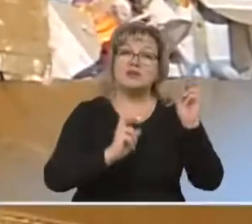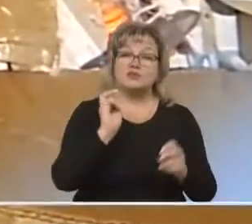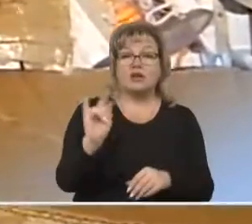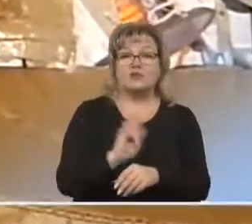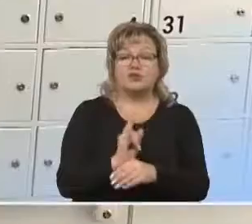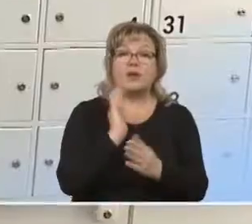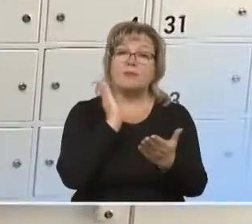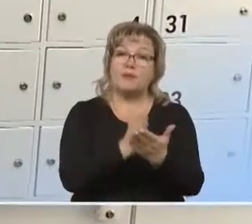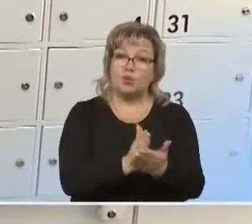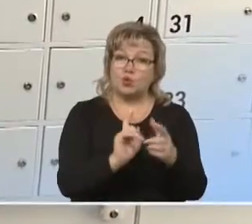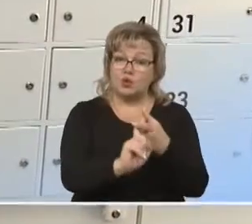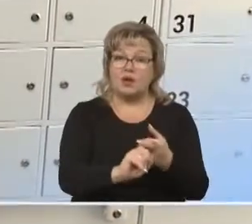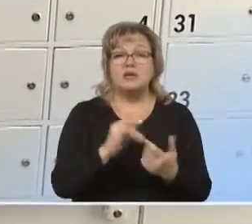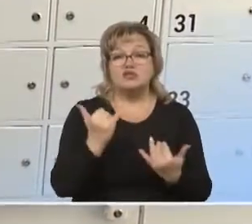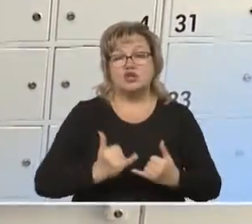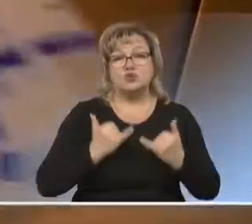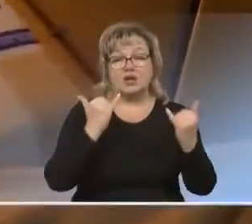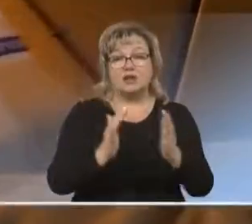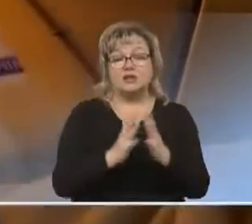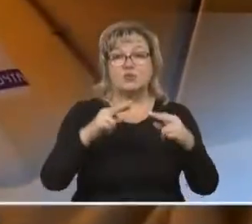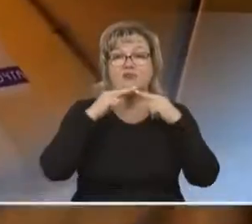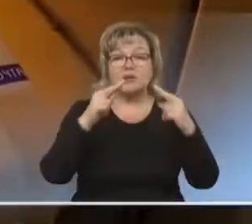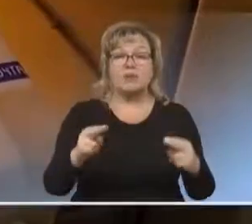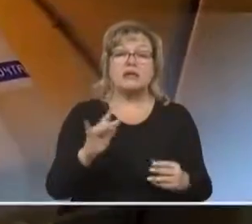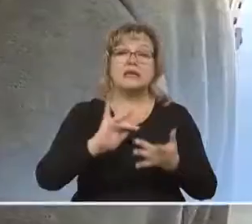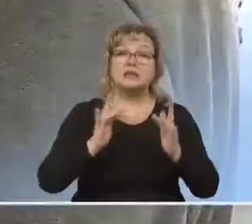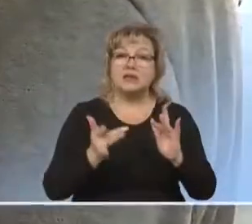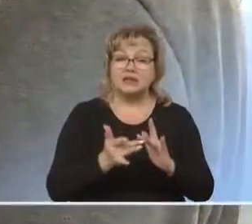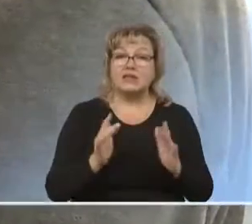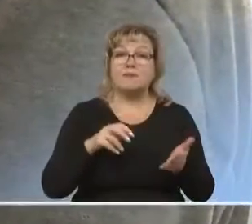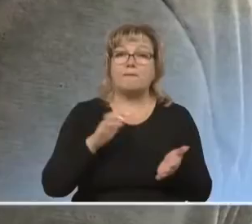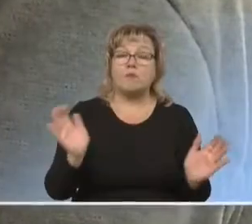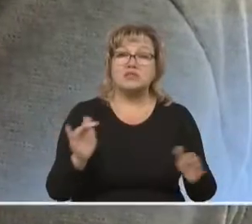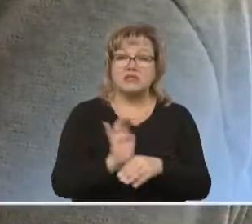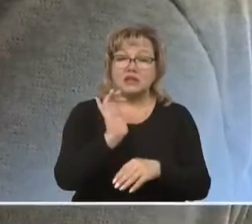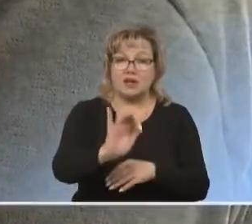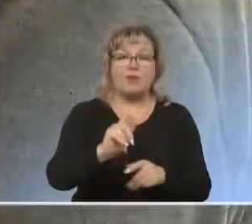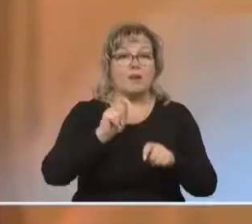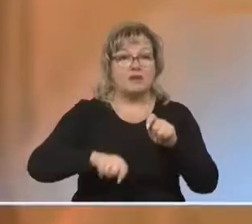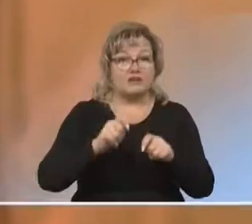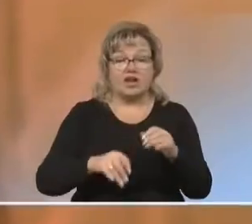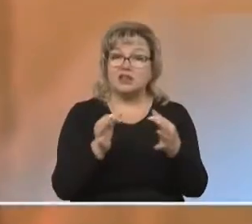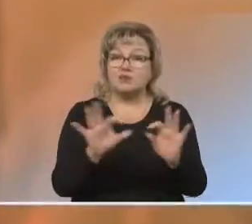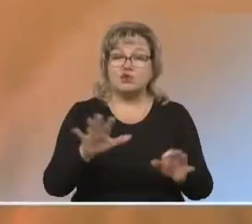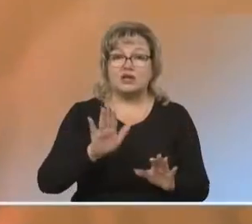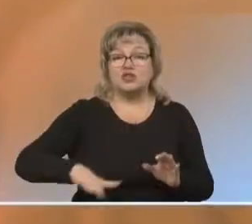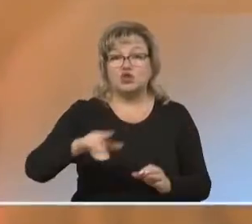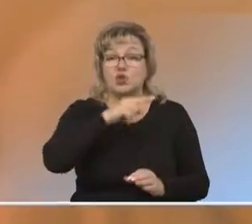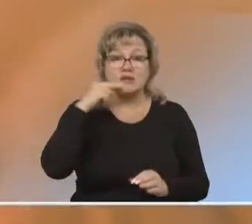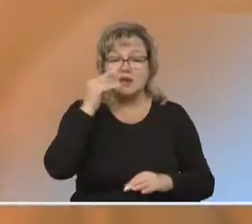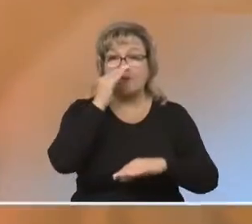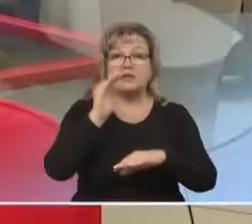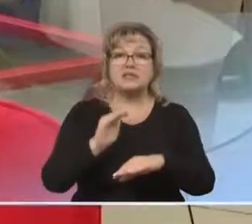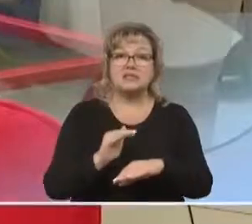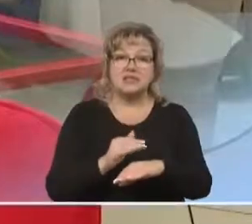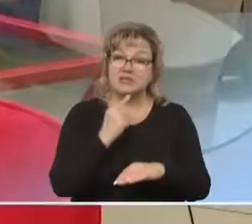контрафакта напрямую. Сейчас уделяют особое внимание и интернет-посылкам. Проверяют и не пускают на территорию России подозрительный